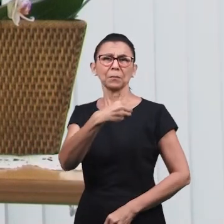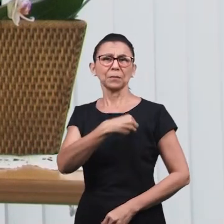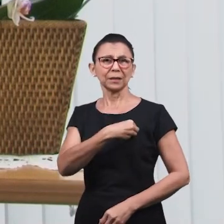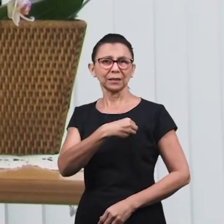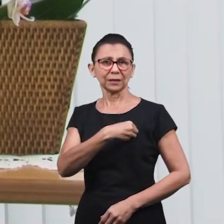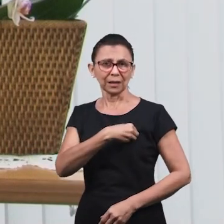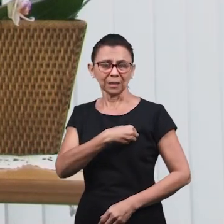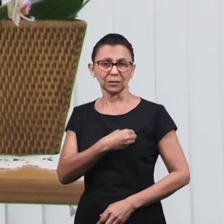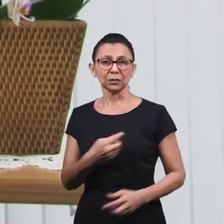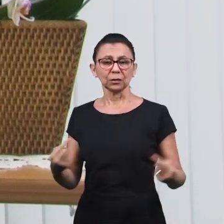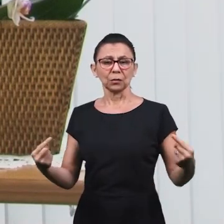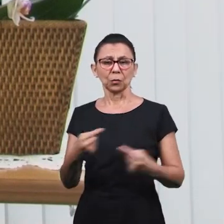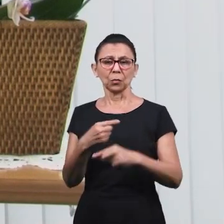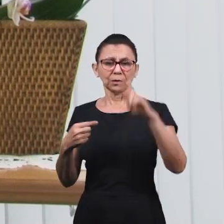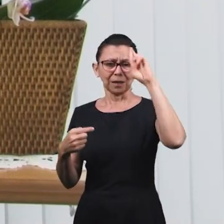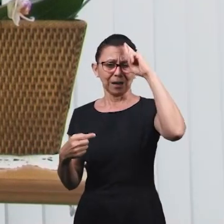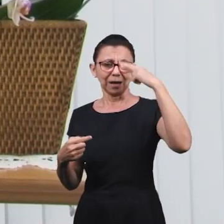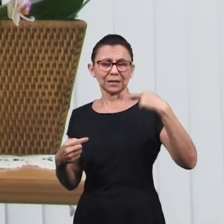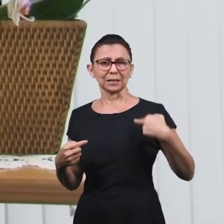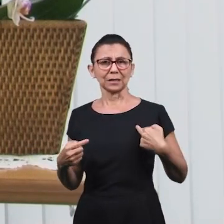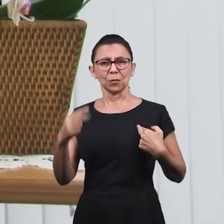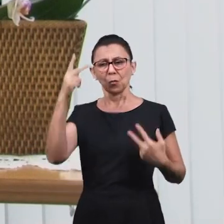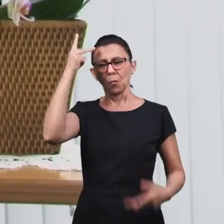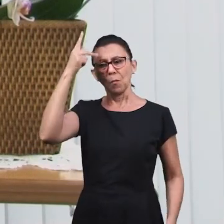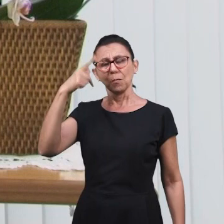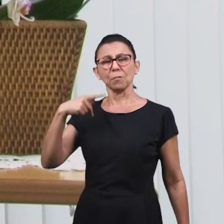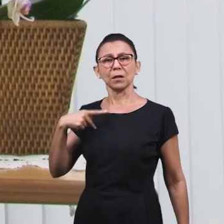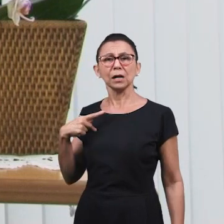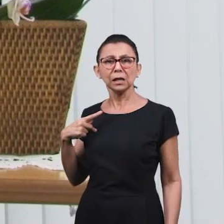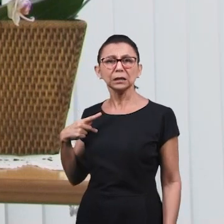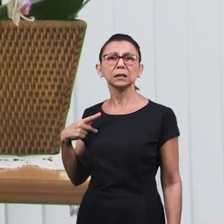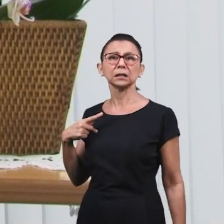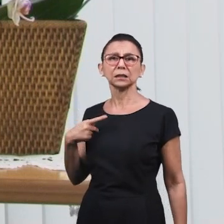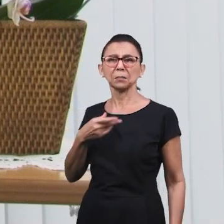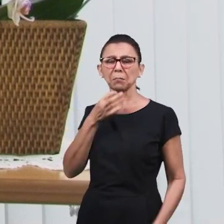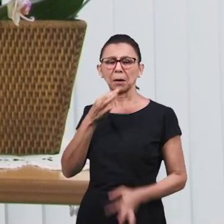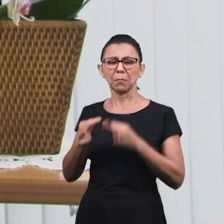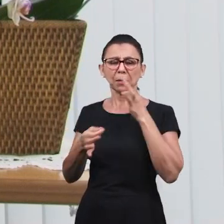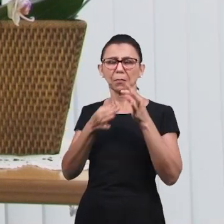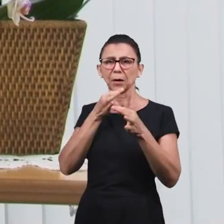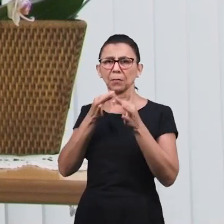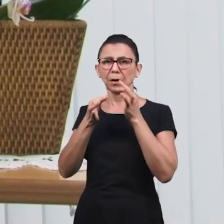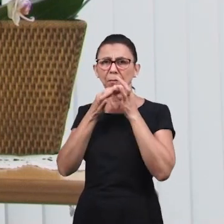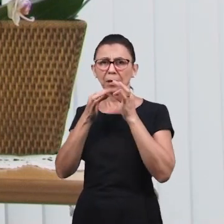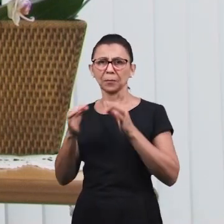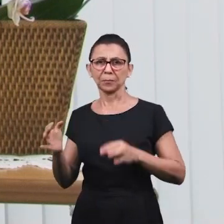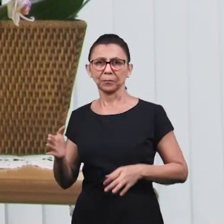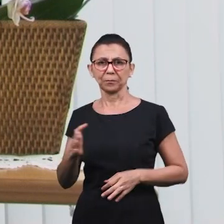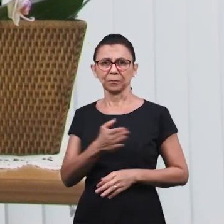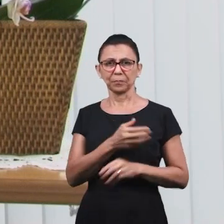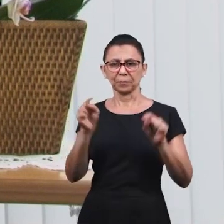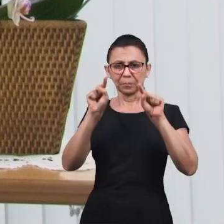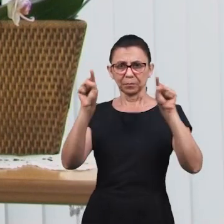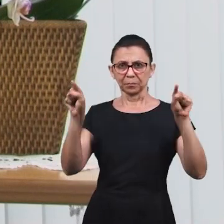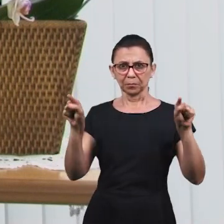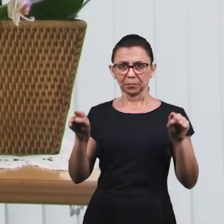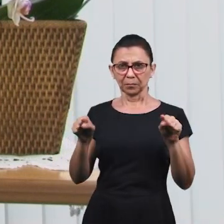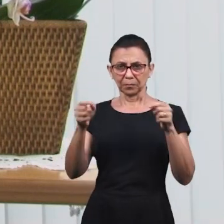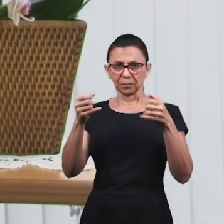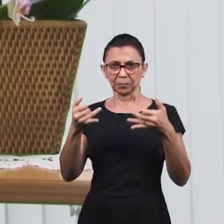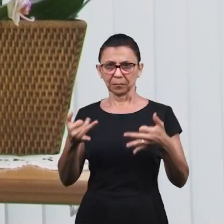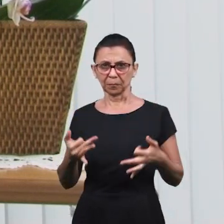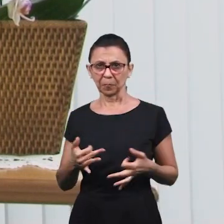la grande lutte de l'Église était contre la raison. L'homme dans son raisonnement.